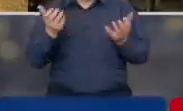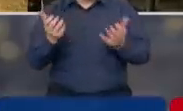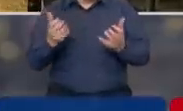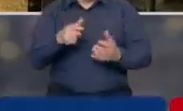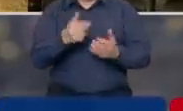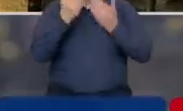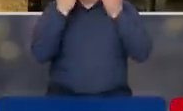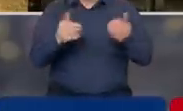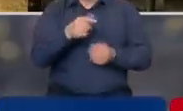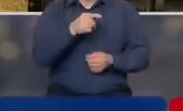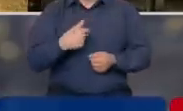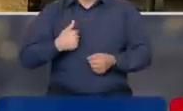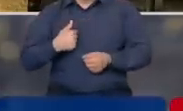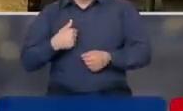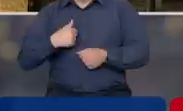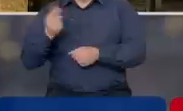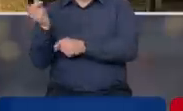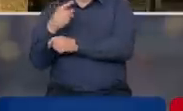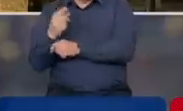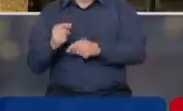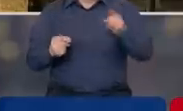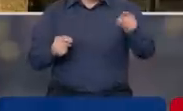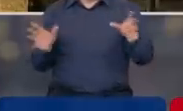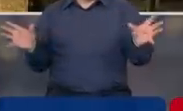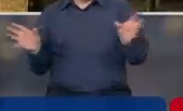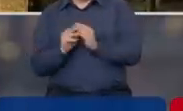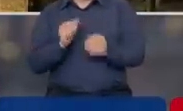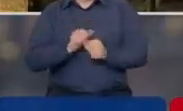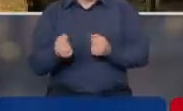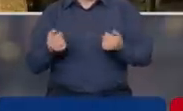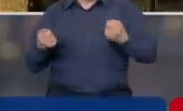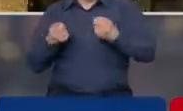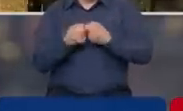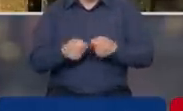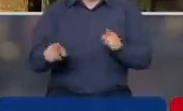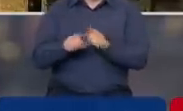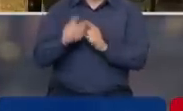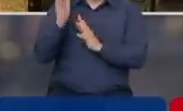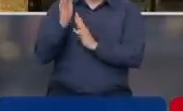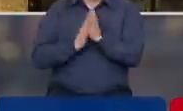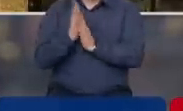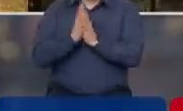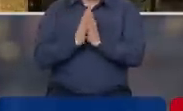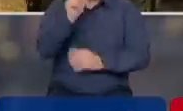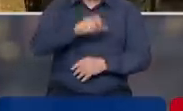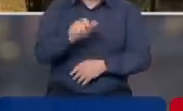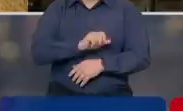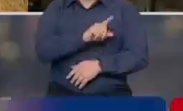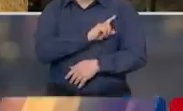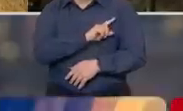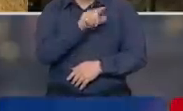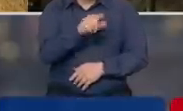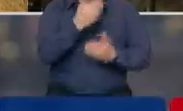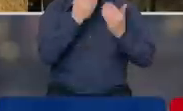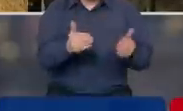naszym partnerem w działaniach ratowniczych a także innym służbom weź nikomu w wojsku policjantom